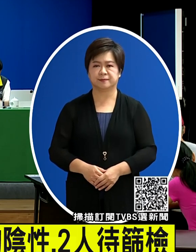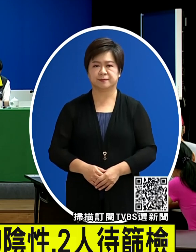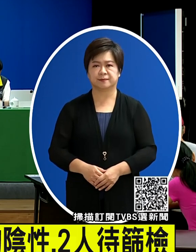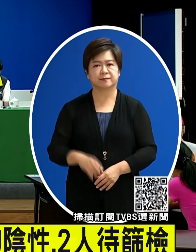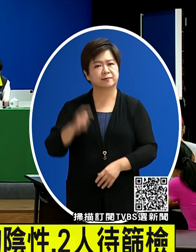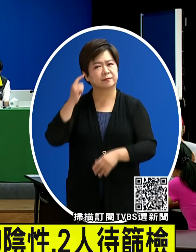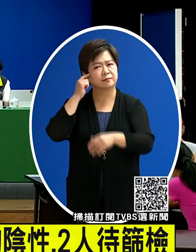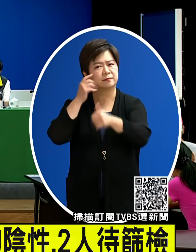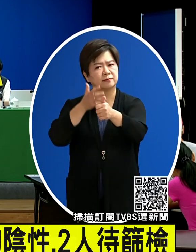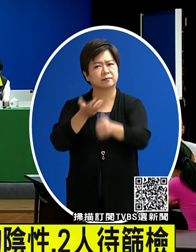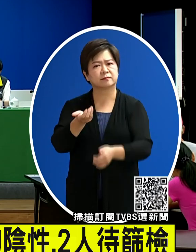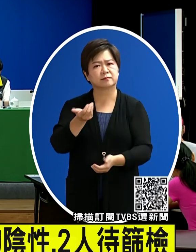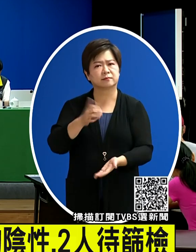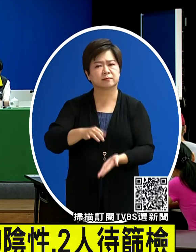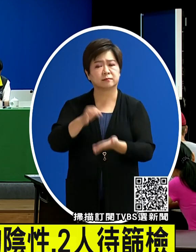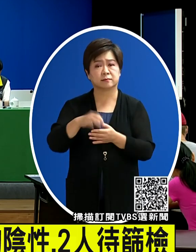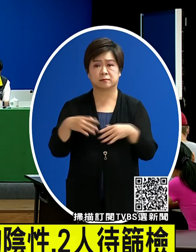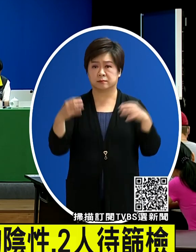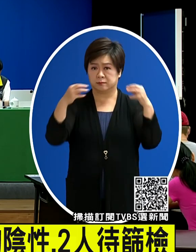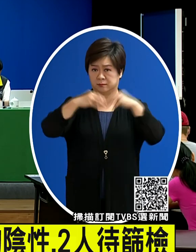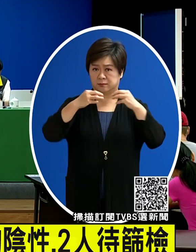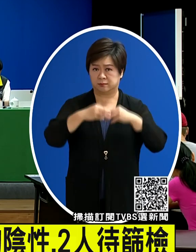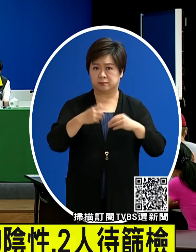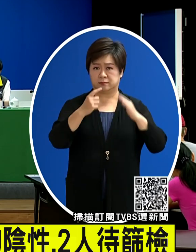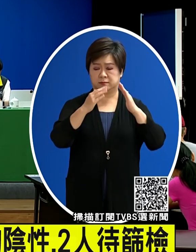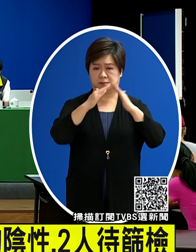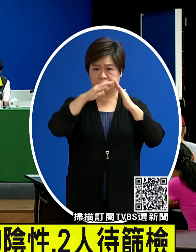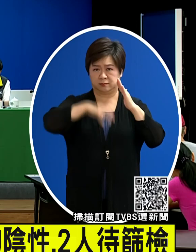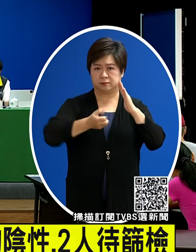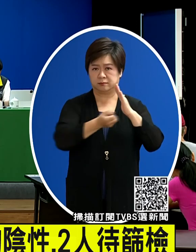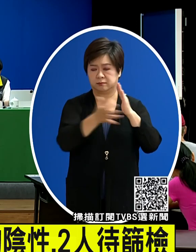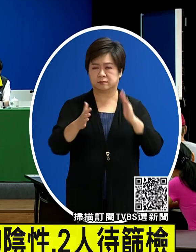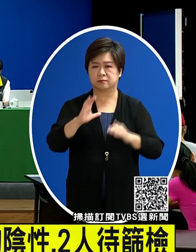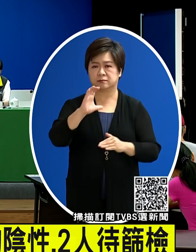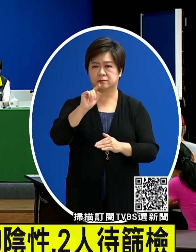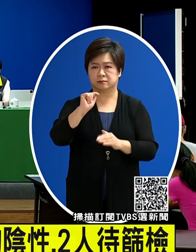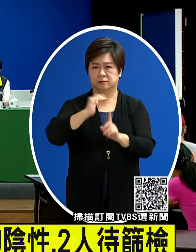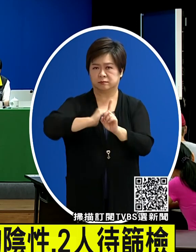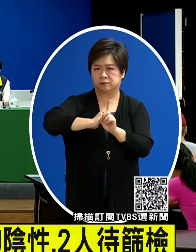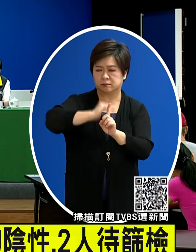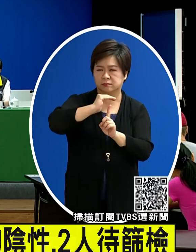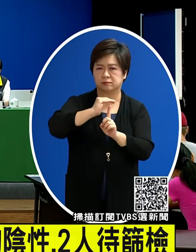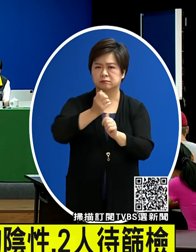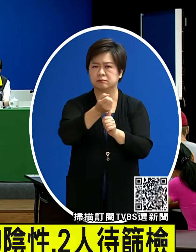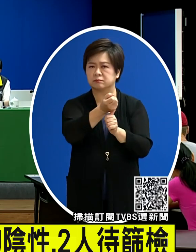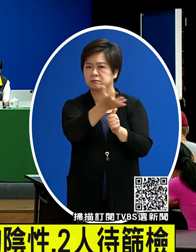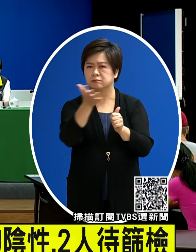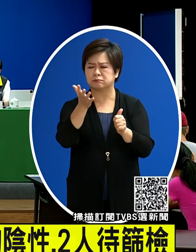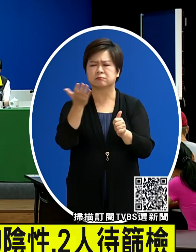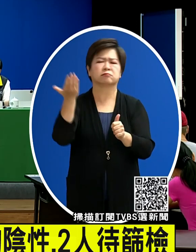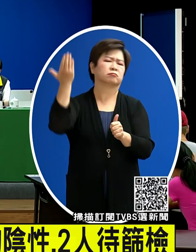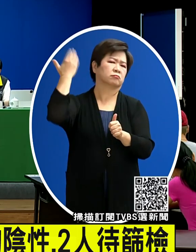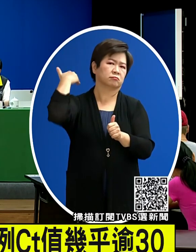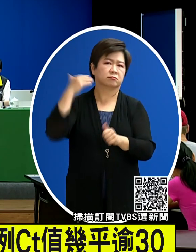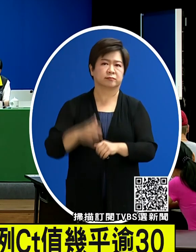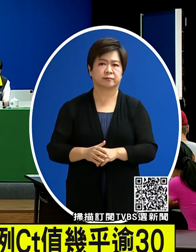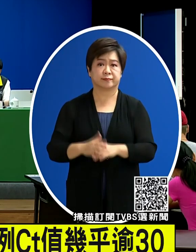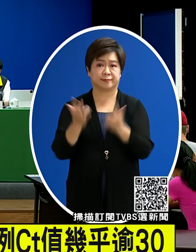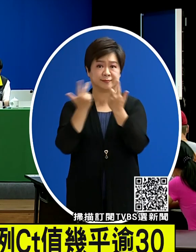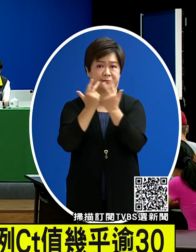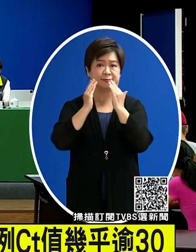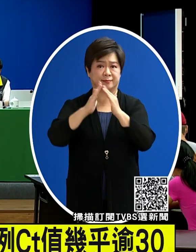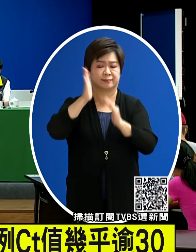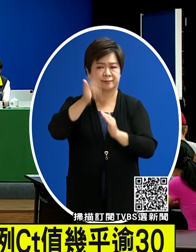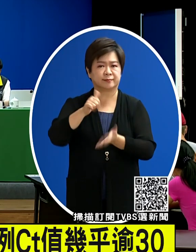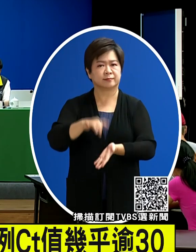想请教一下，刚刚提到就是说三峡家族群聚案啊，验出的 CT 值比较高，研判感染可能有段时间。那新北市长侯友